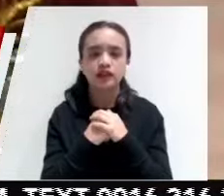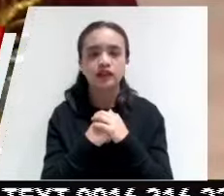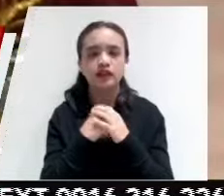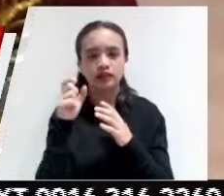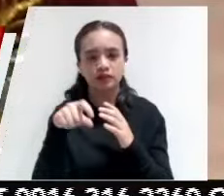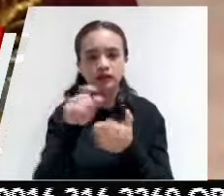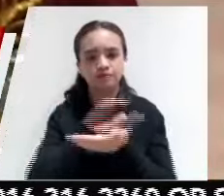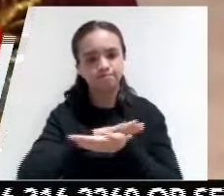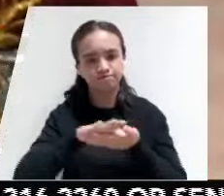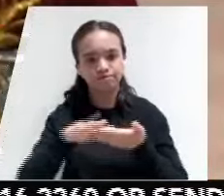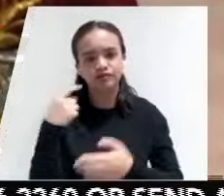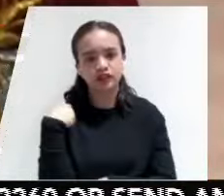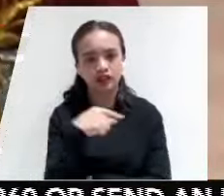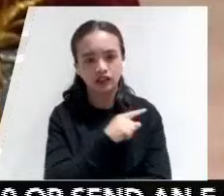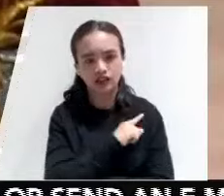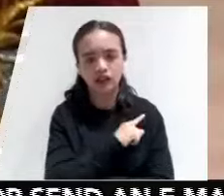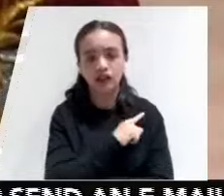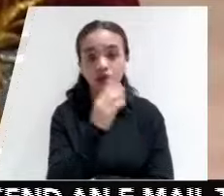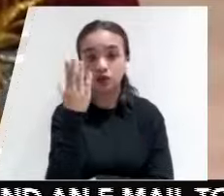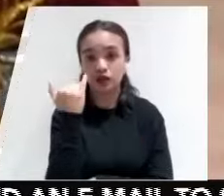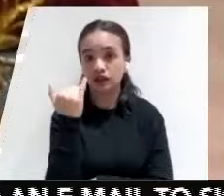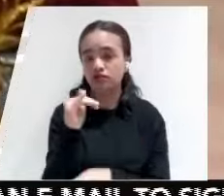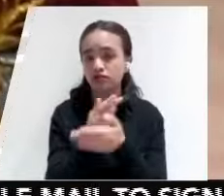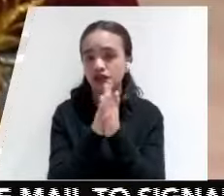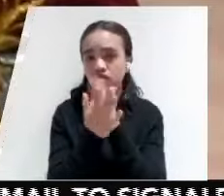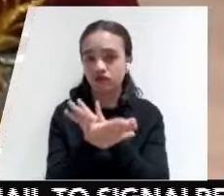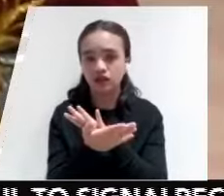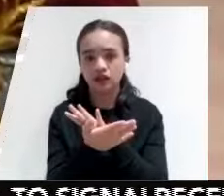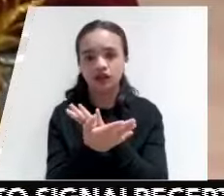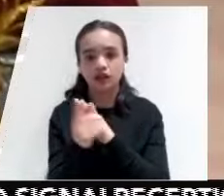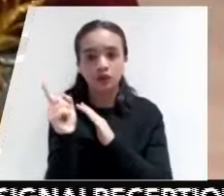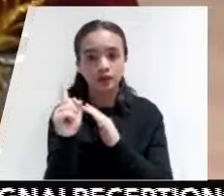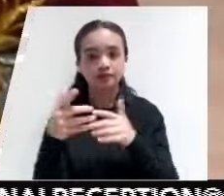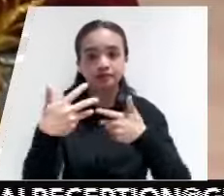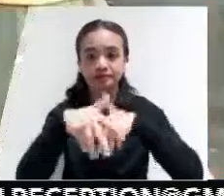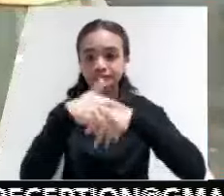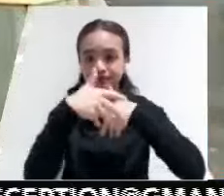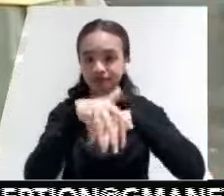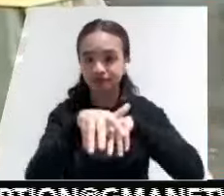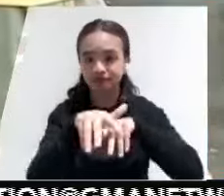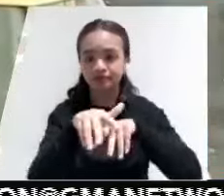para maging andaloy po ng prosesyon ay mapaayos po